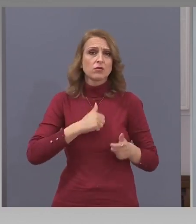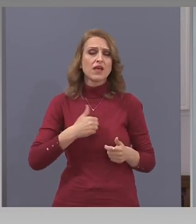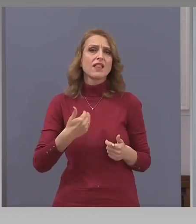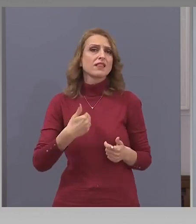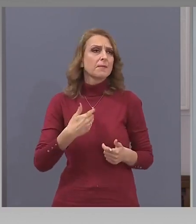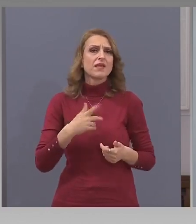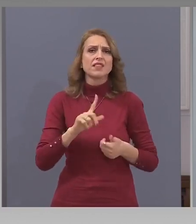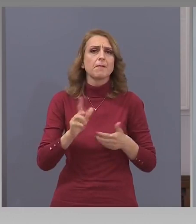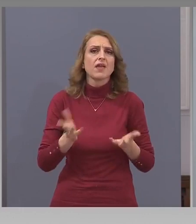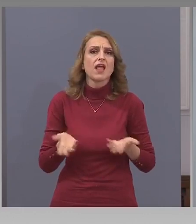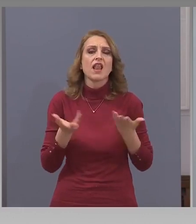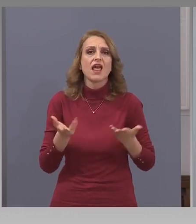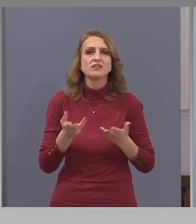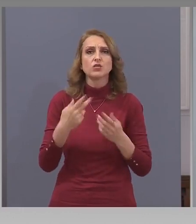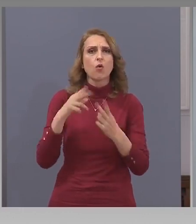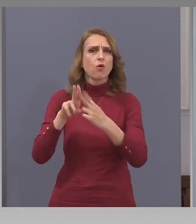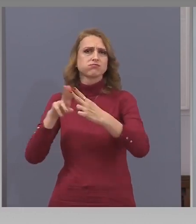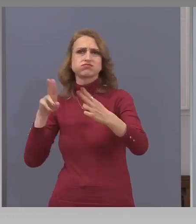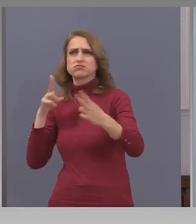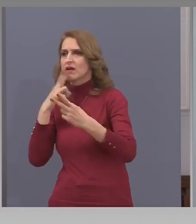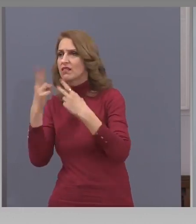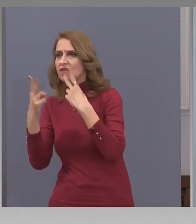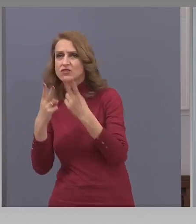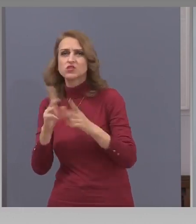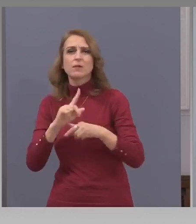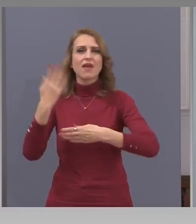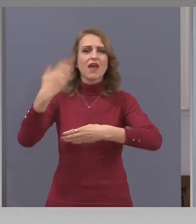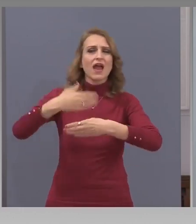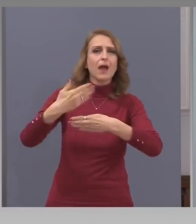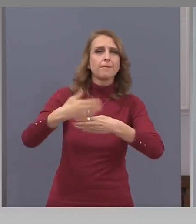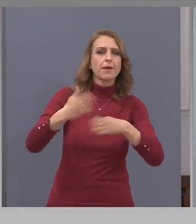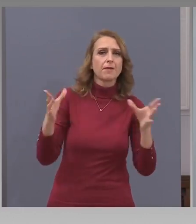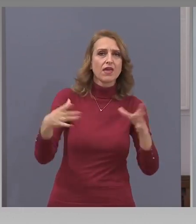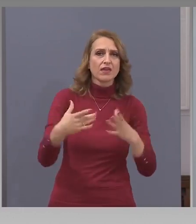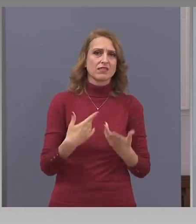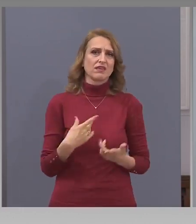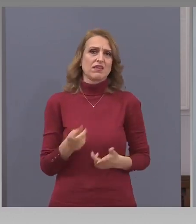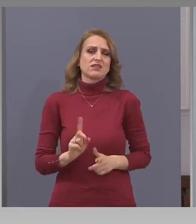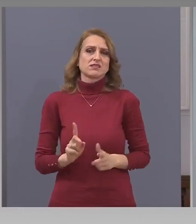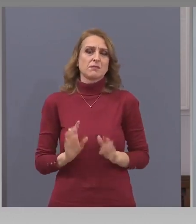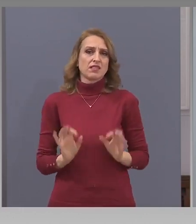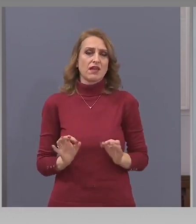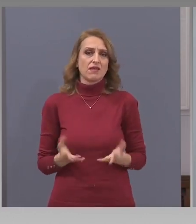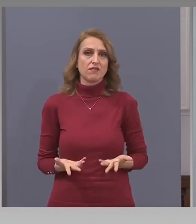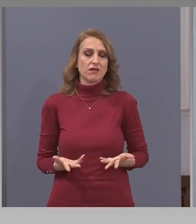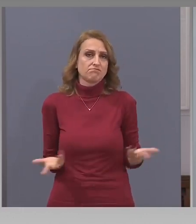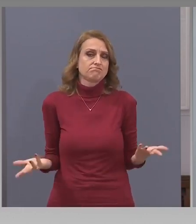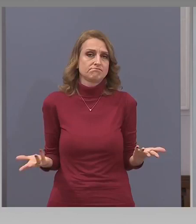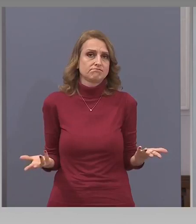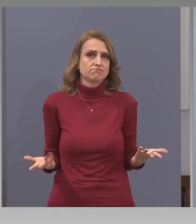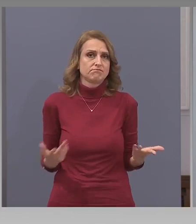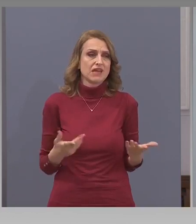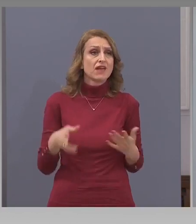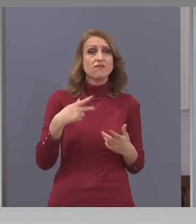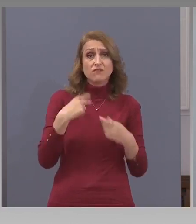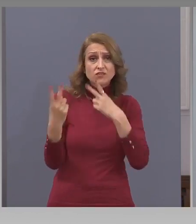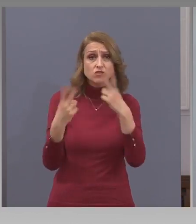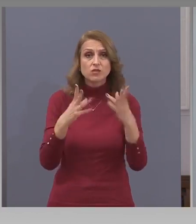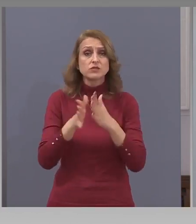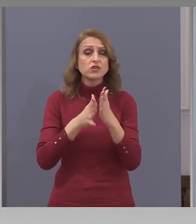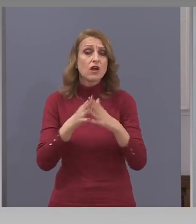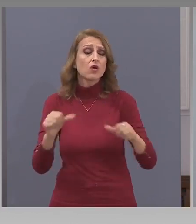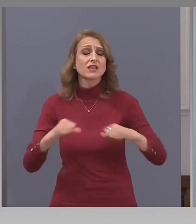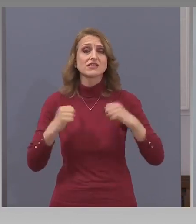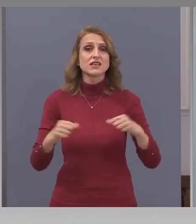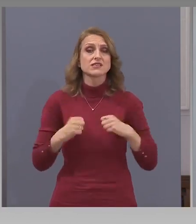хубаво, като се редат опашките. Ние да не сме, айде да не кажа къде правени. Че това изнервя хората. Това